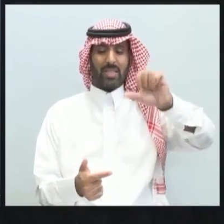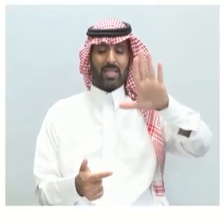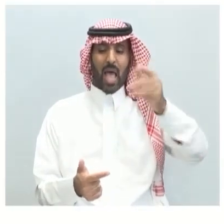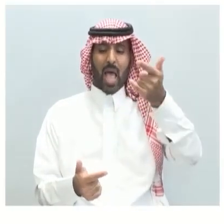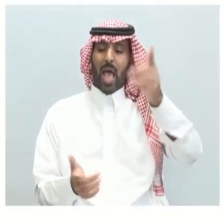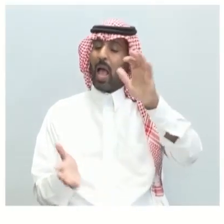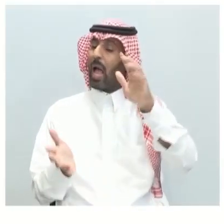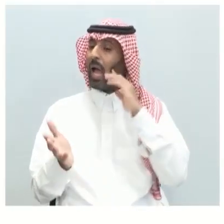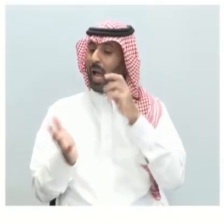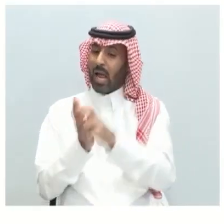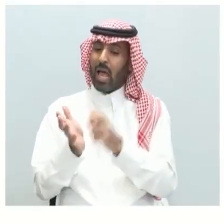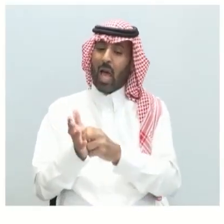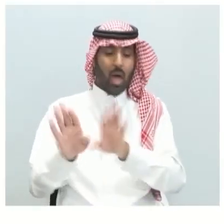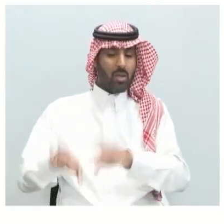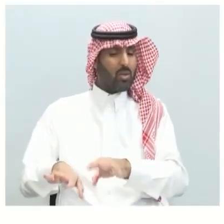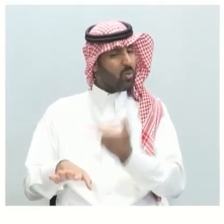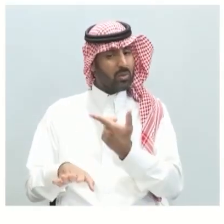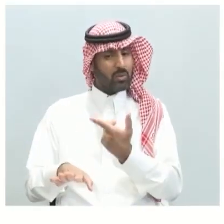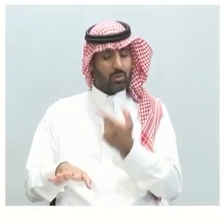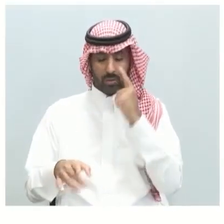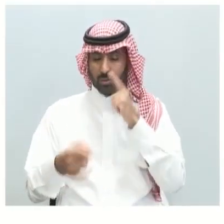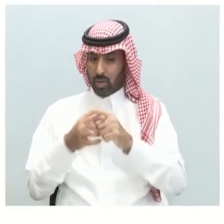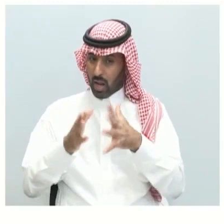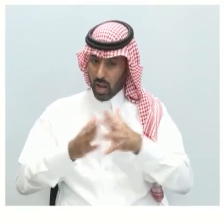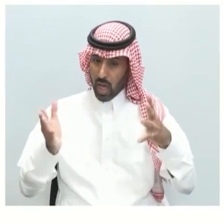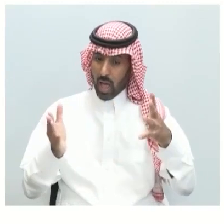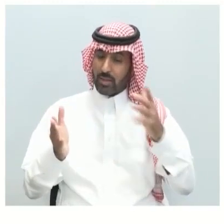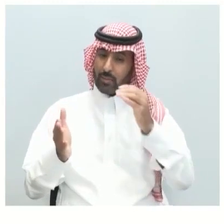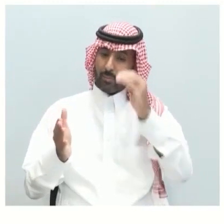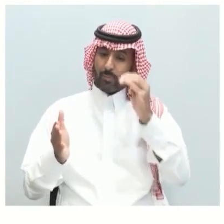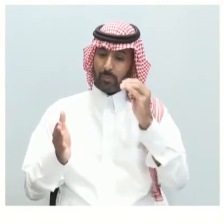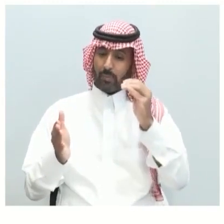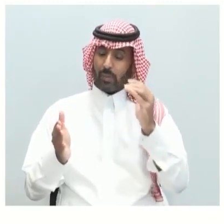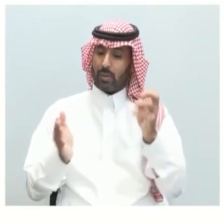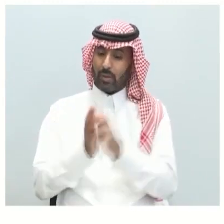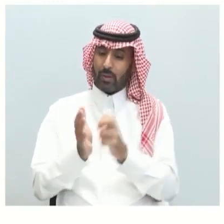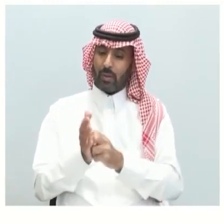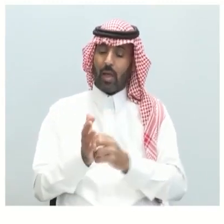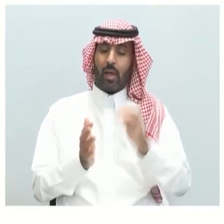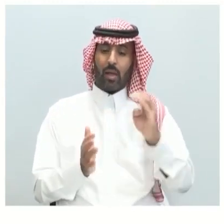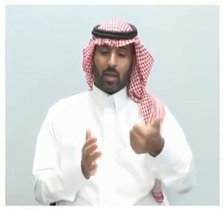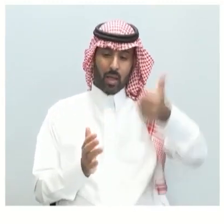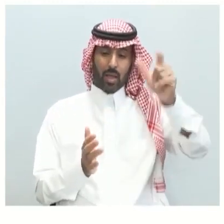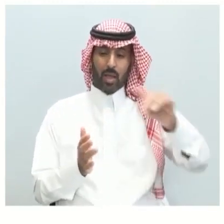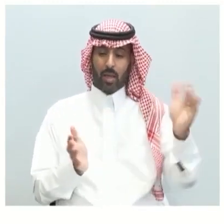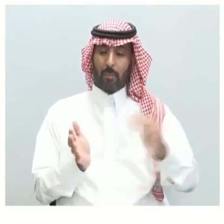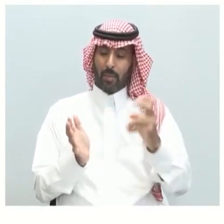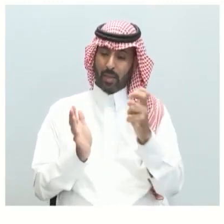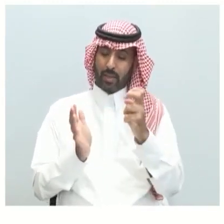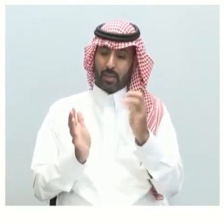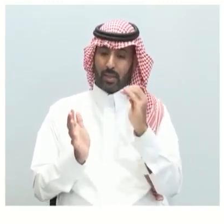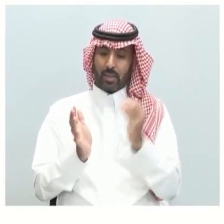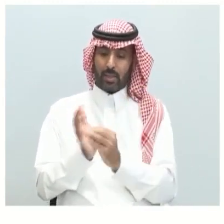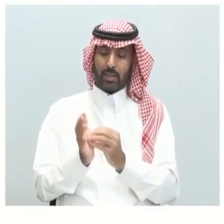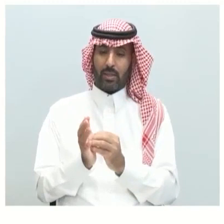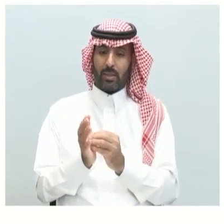نثبت حتى تربط انظر الان الحجم حرف الجيم هنا قانون جاي بحرف الجيم ايضا اذا